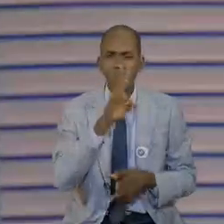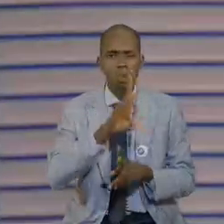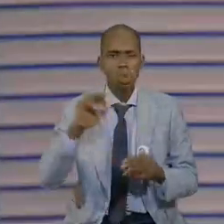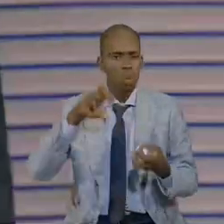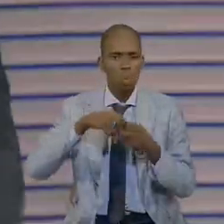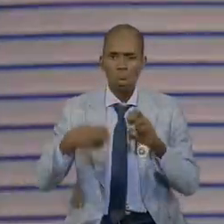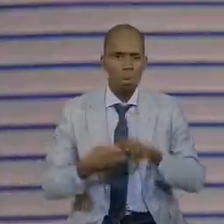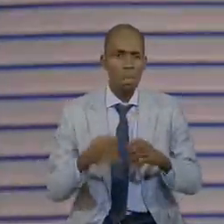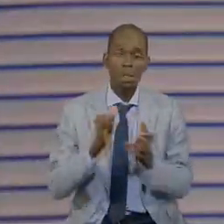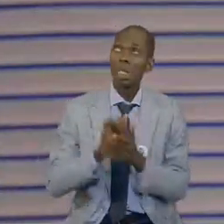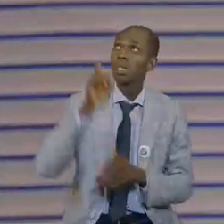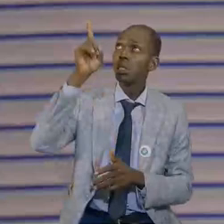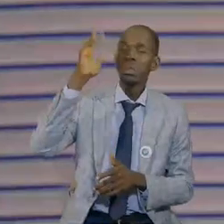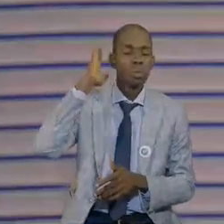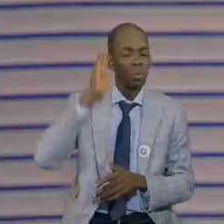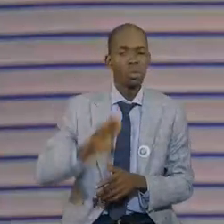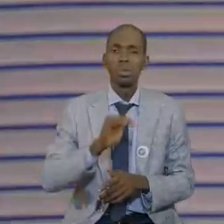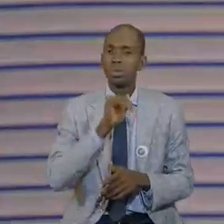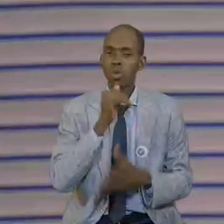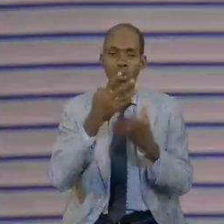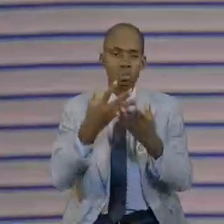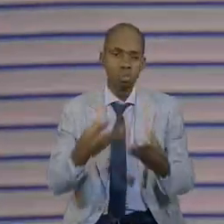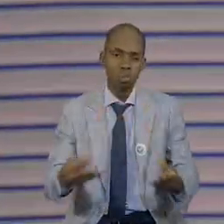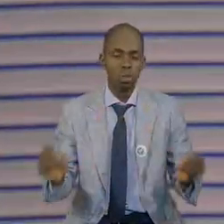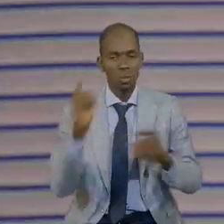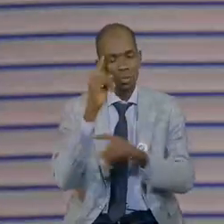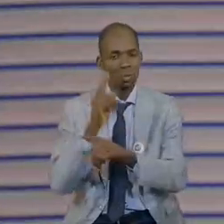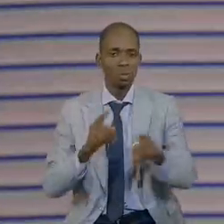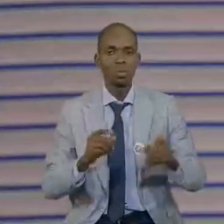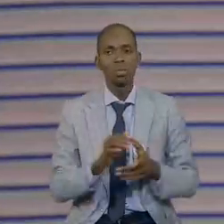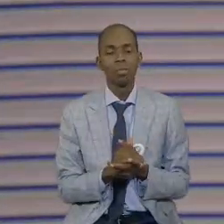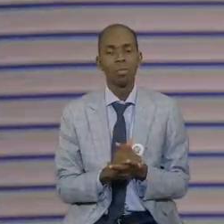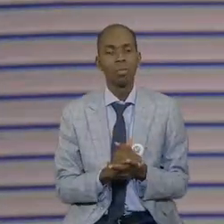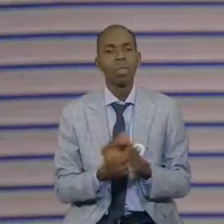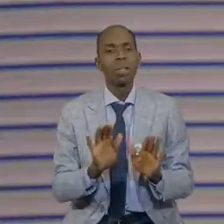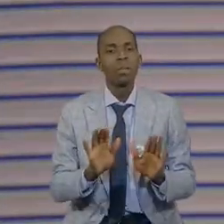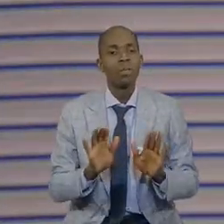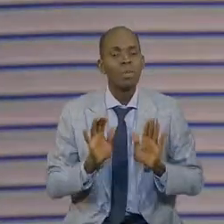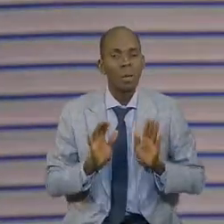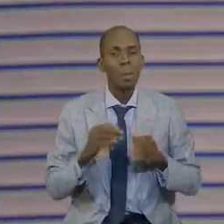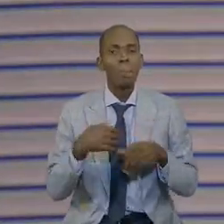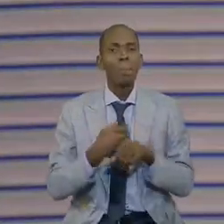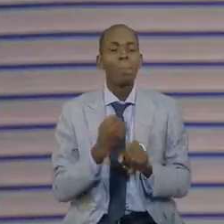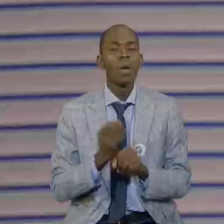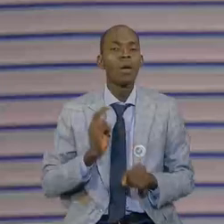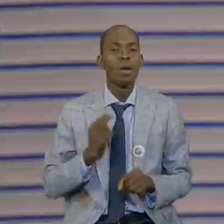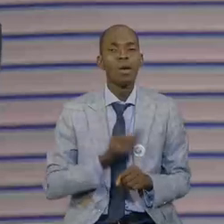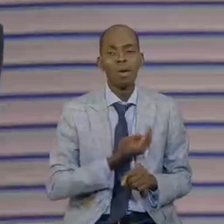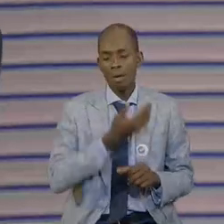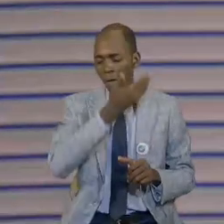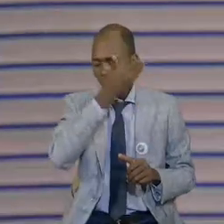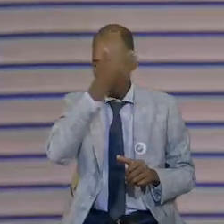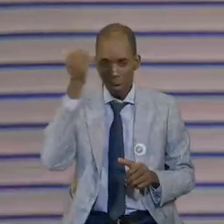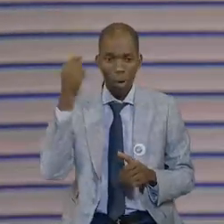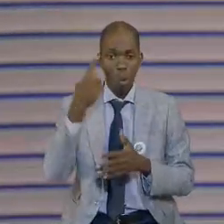not solve. Notre Dieu qui a dit qu'il n'y a pas de problème qu'il ne puisse résoudre. Fear makes us forget what we